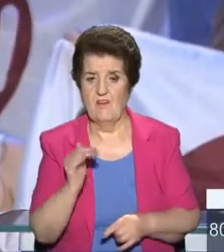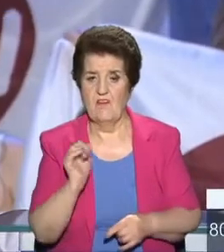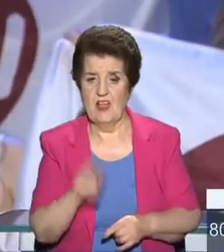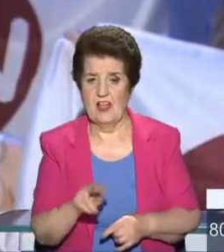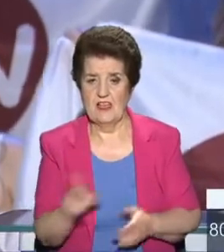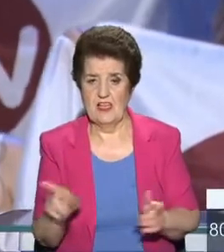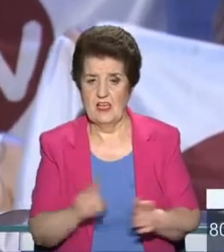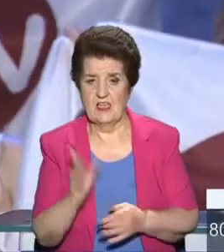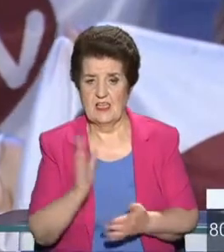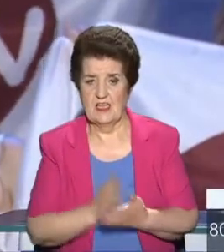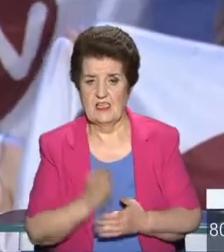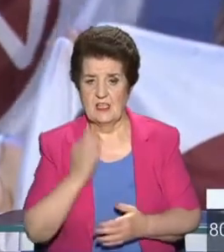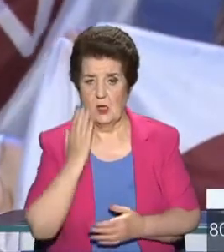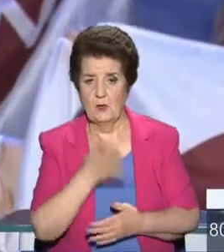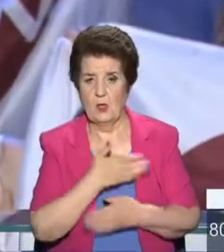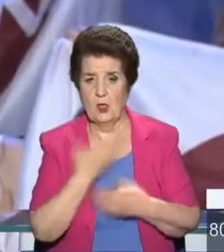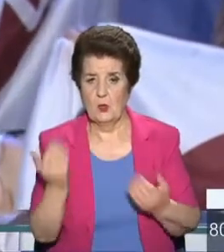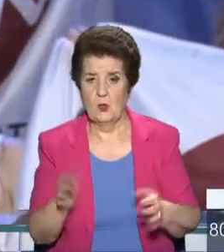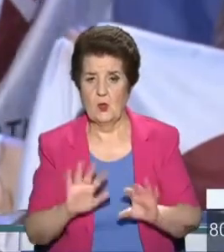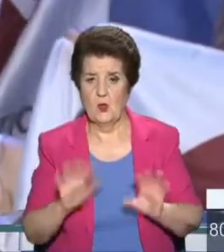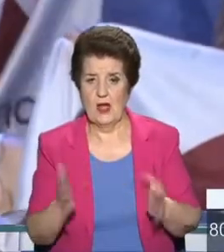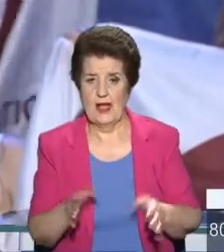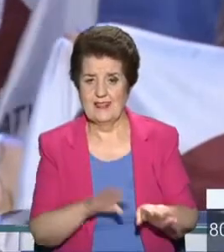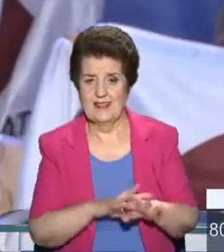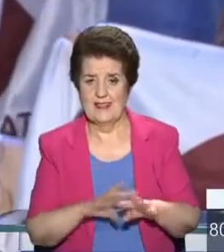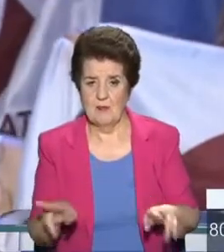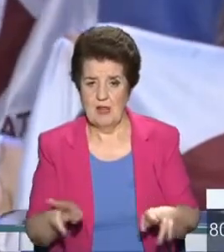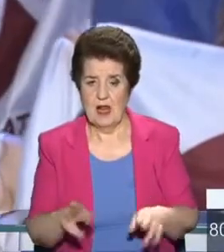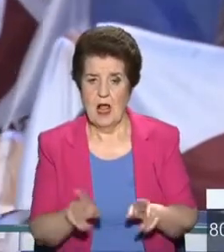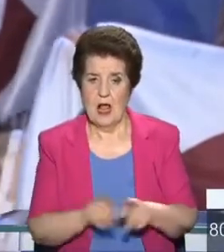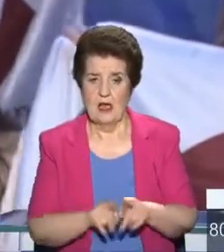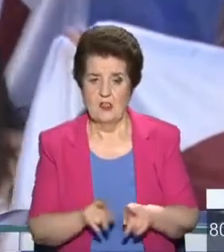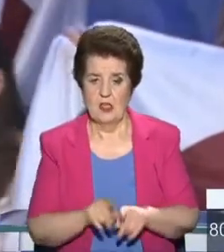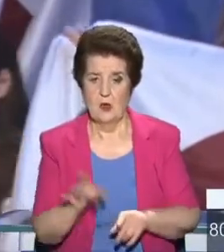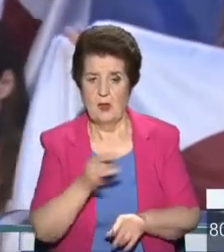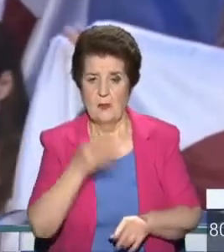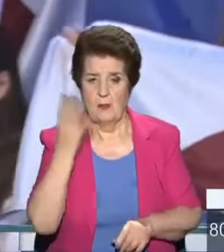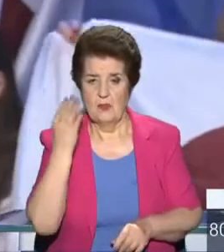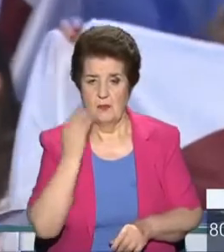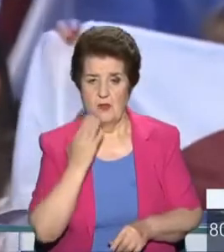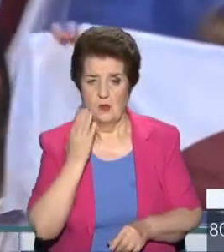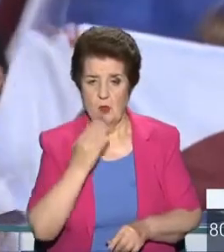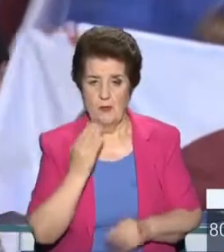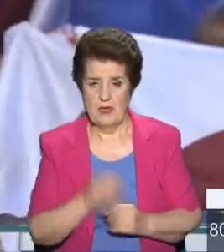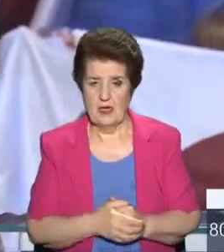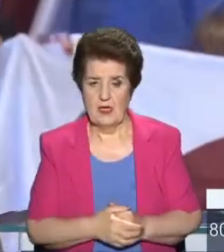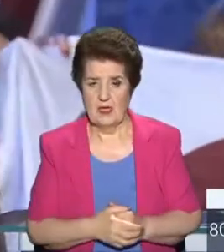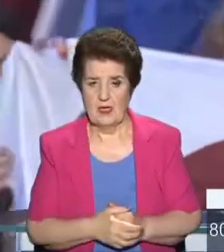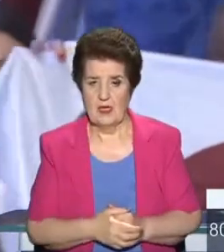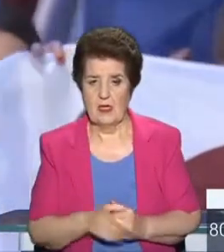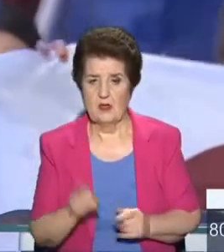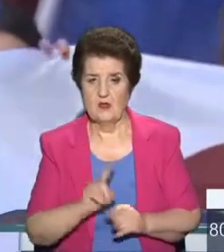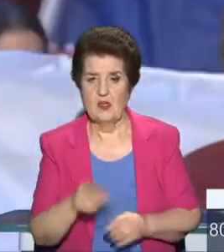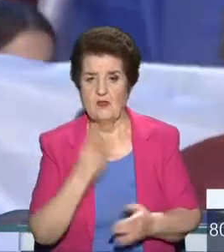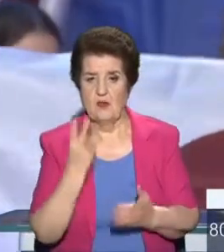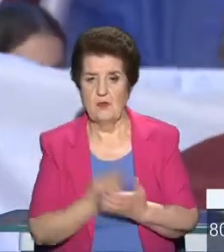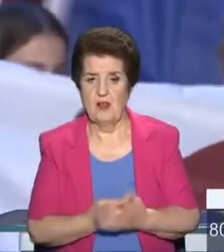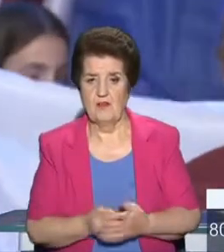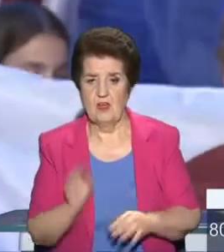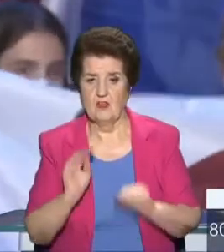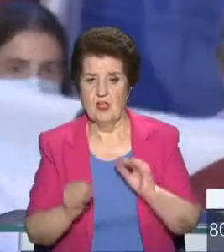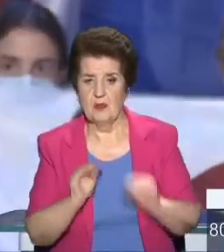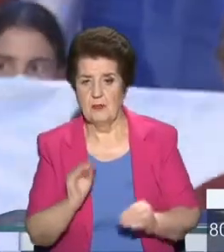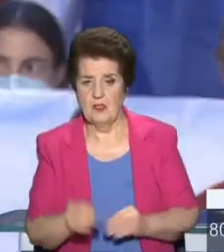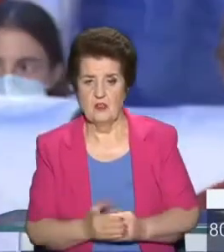este România nu există un caz similar celui al republicii Moldova și României în ceea ce privește situația